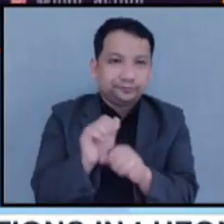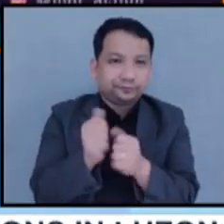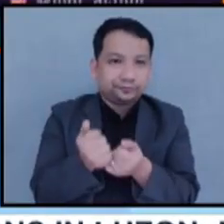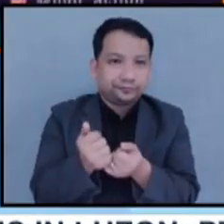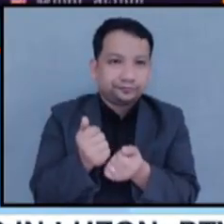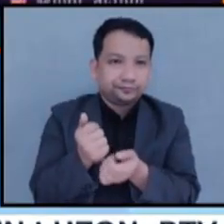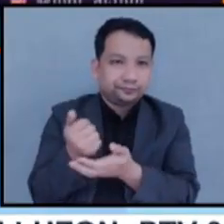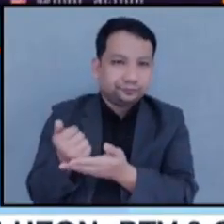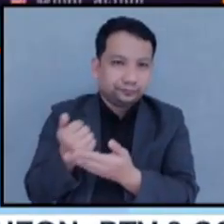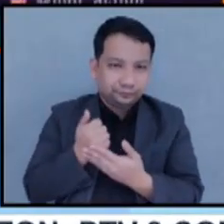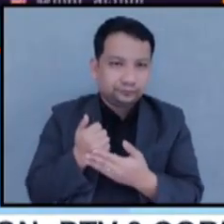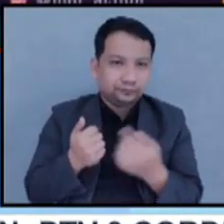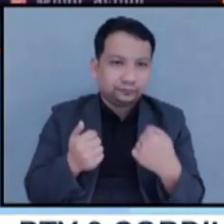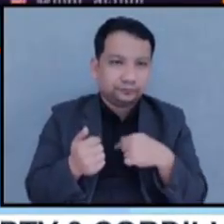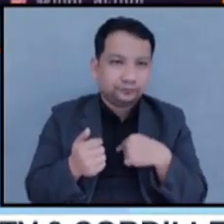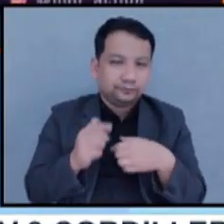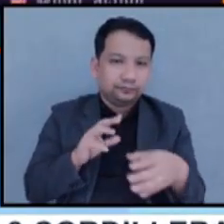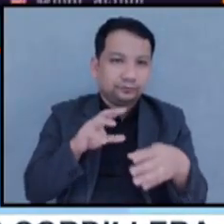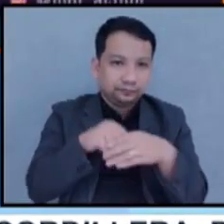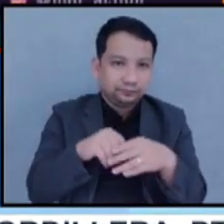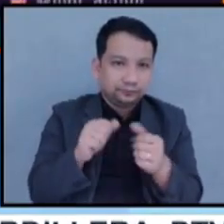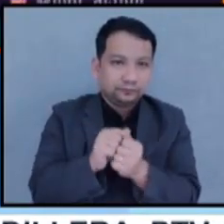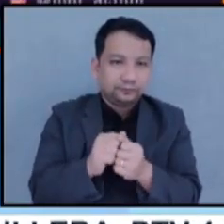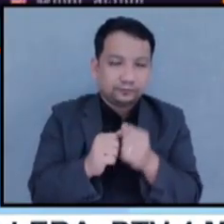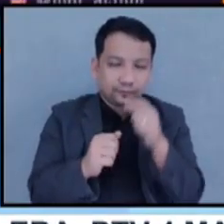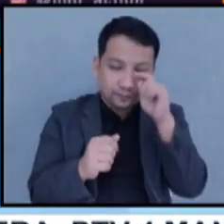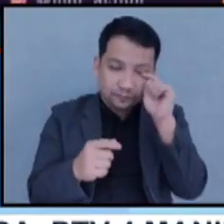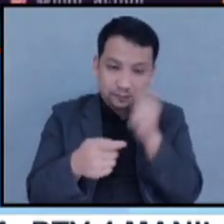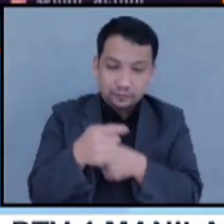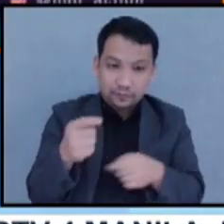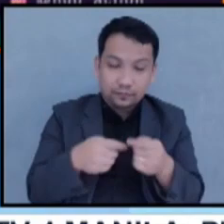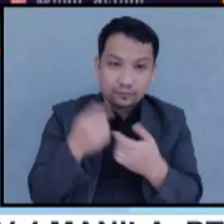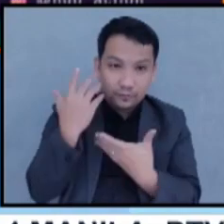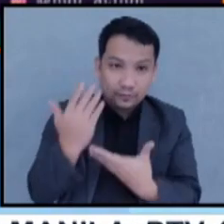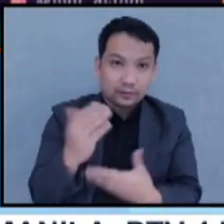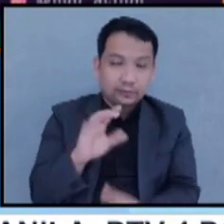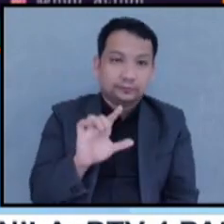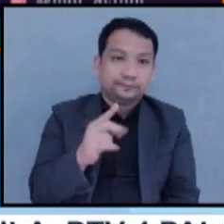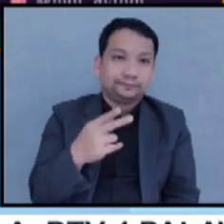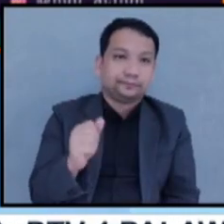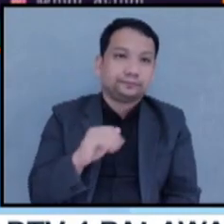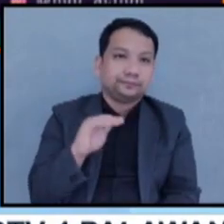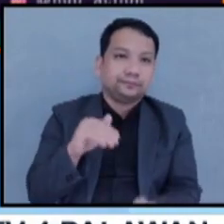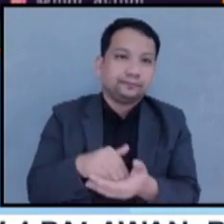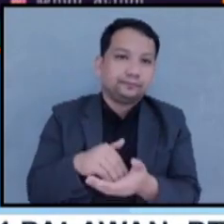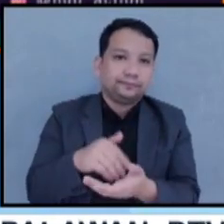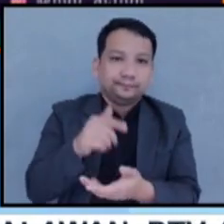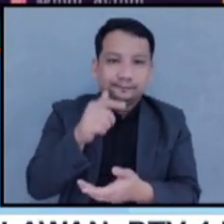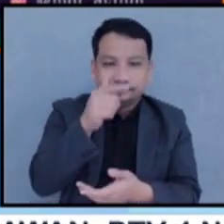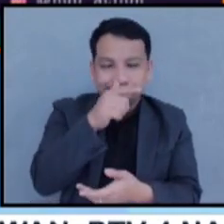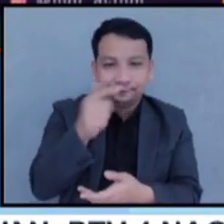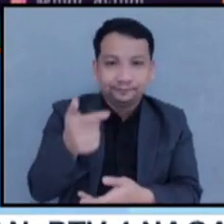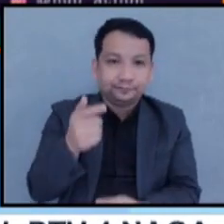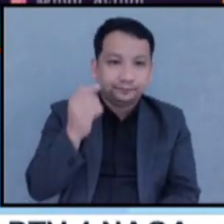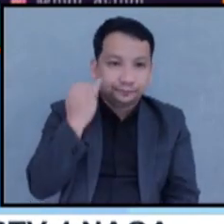inyo ng pagsali sa mga trade fair, kagaya na lamang po nitong likha ng Central Luzon Trade Fair? Ms. Jewel.